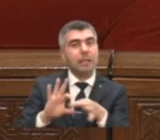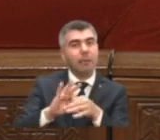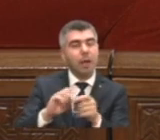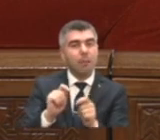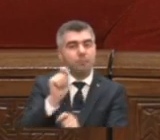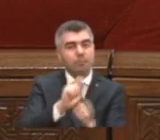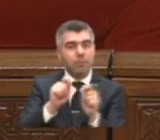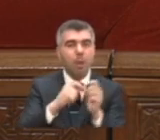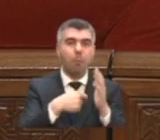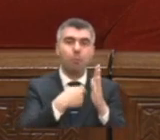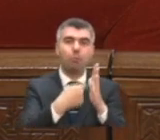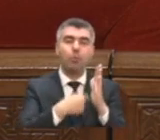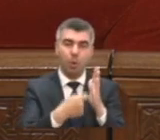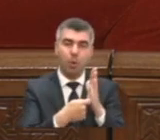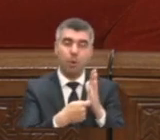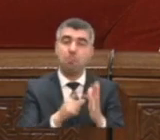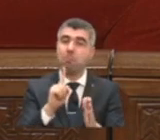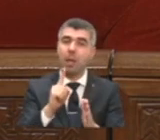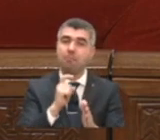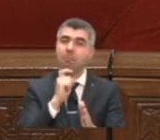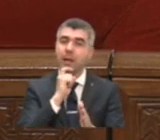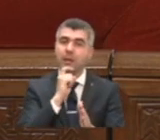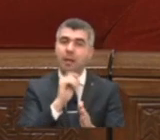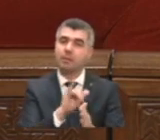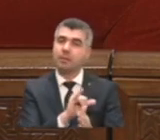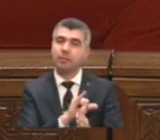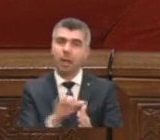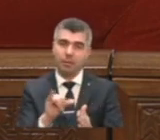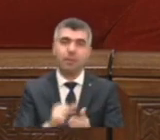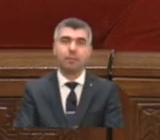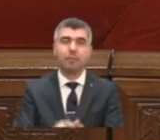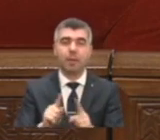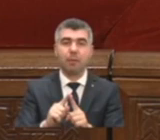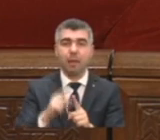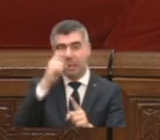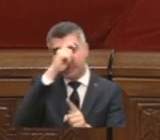المشروع، ولكن مازال ما كمل. تنعتبر بان سمارة راه تنشتغلوا